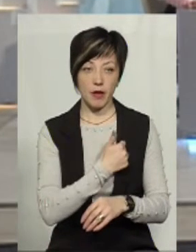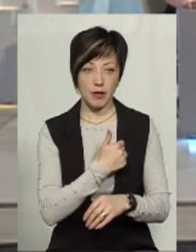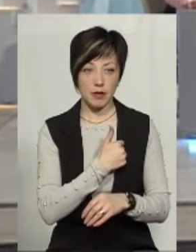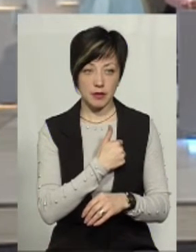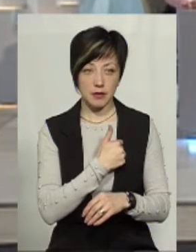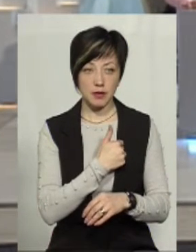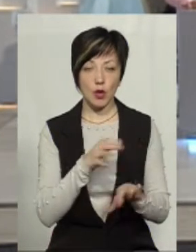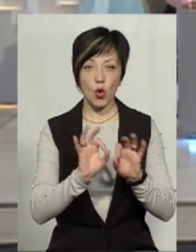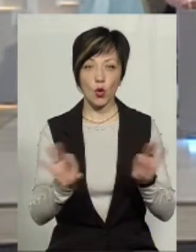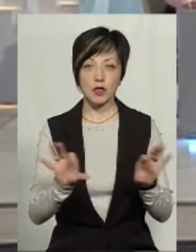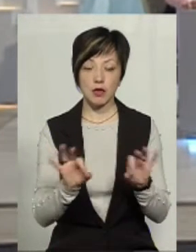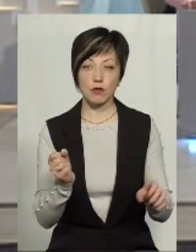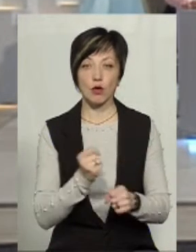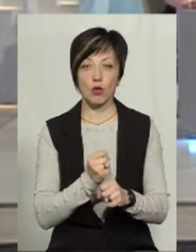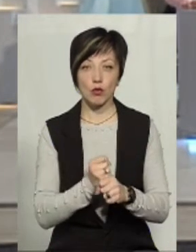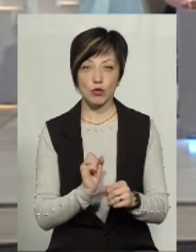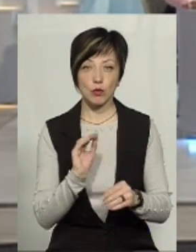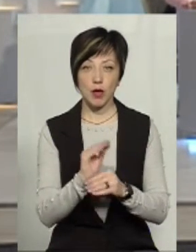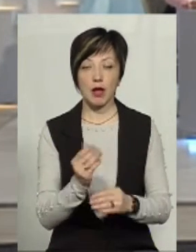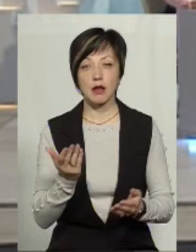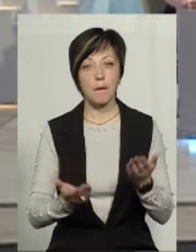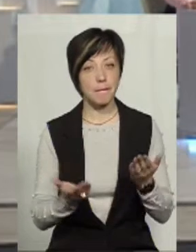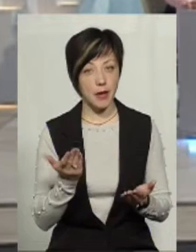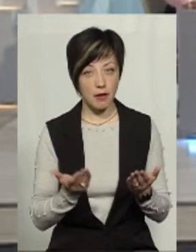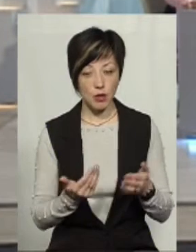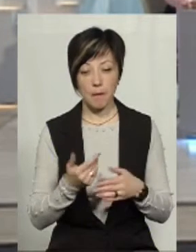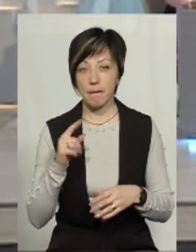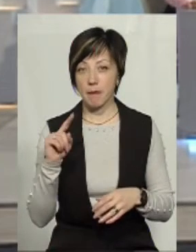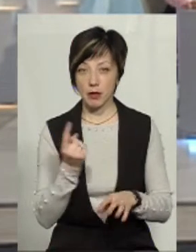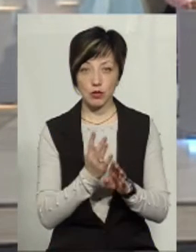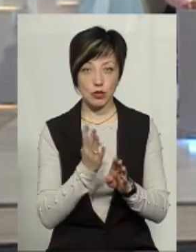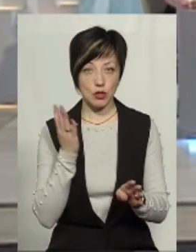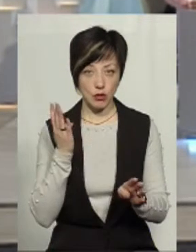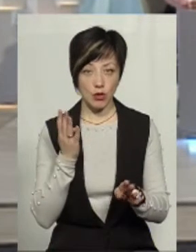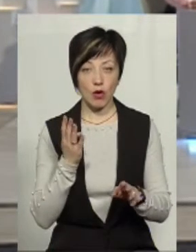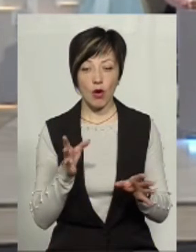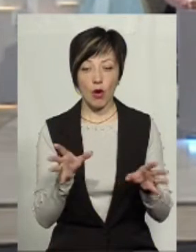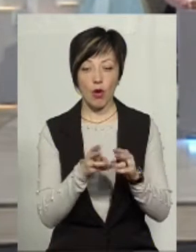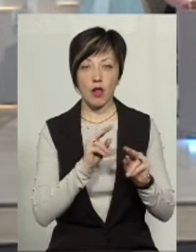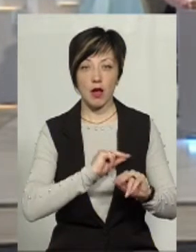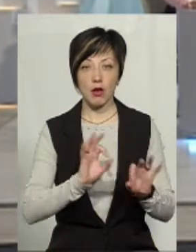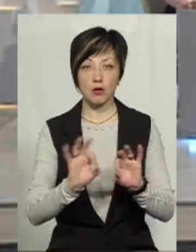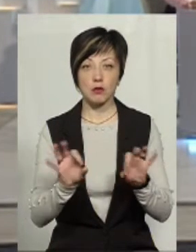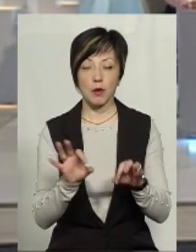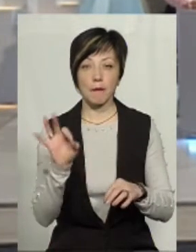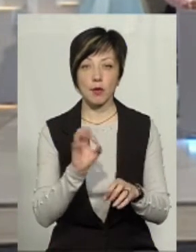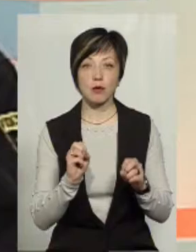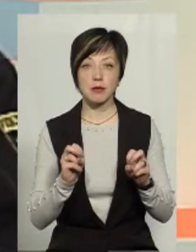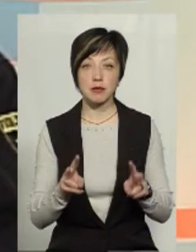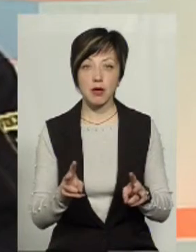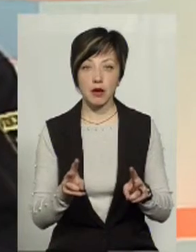коли мова йде про роз'яснювальну роботу. Напевно, передусім колеги розповідають про